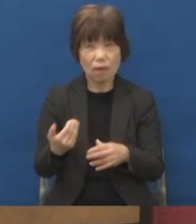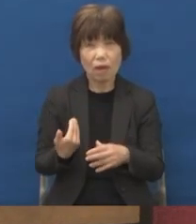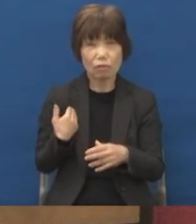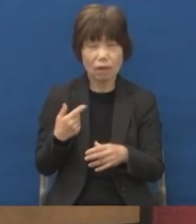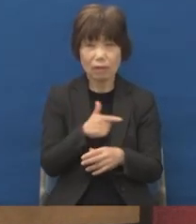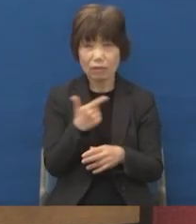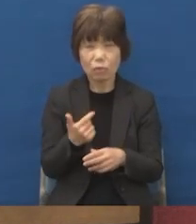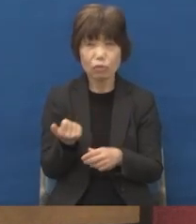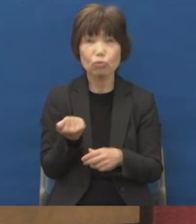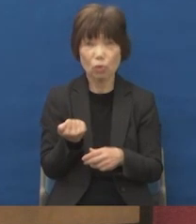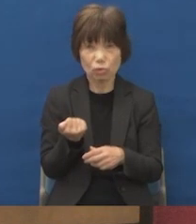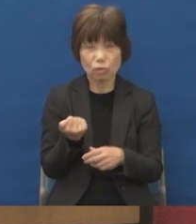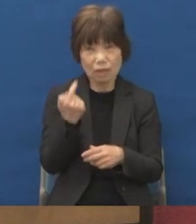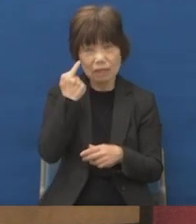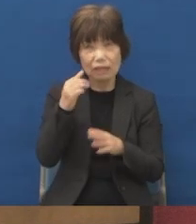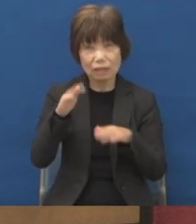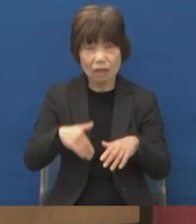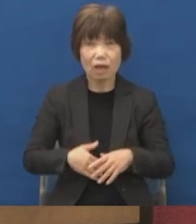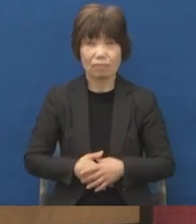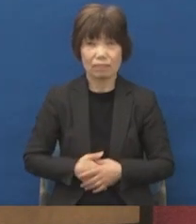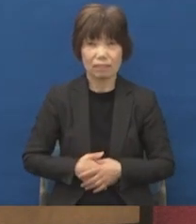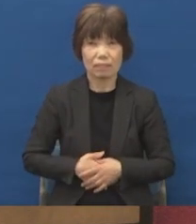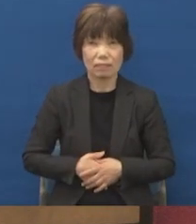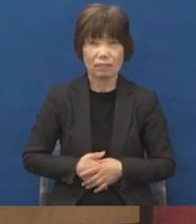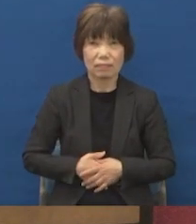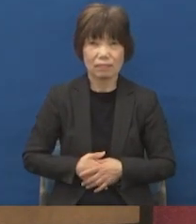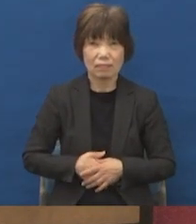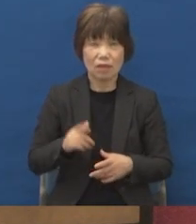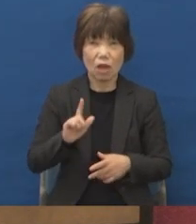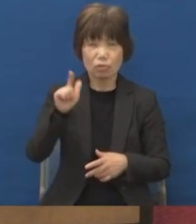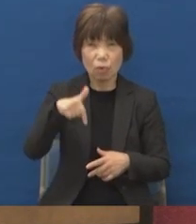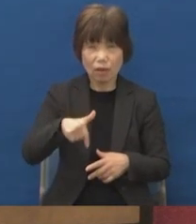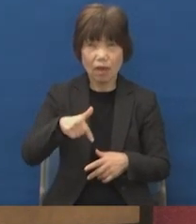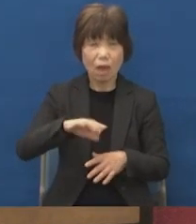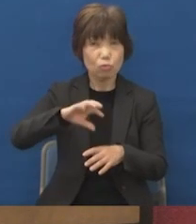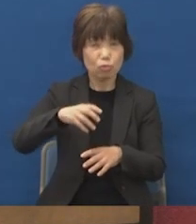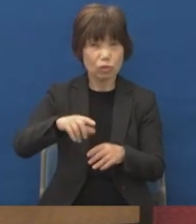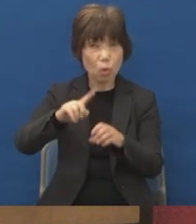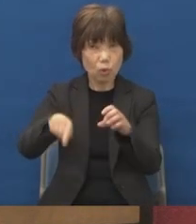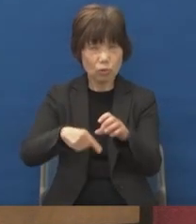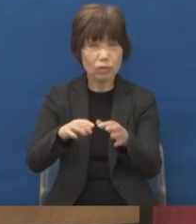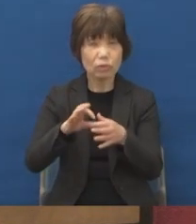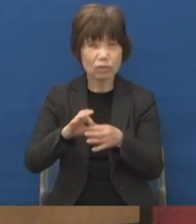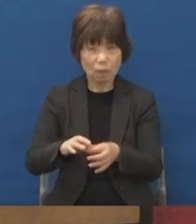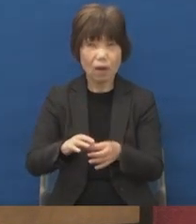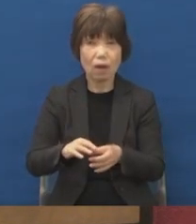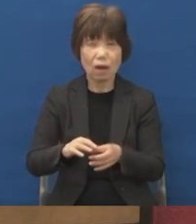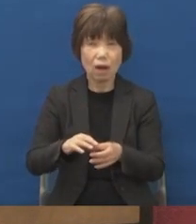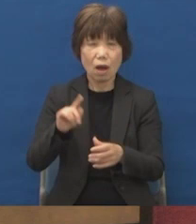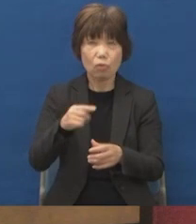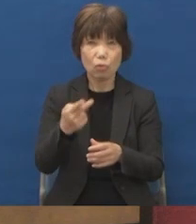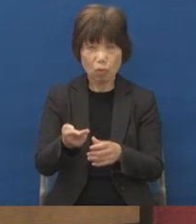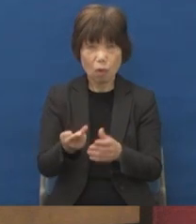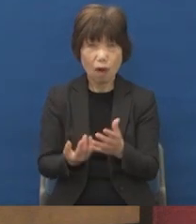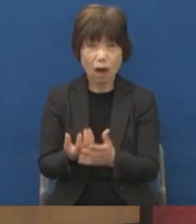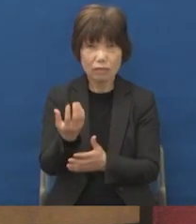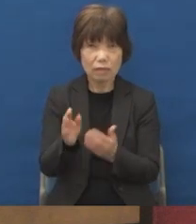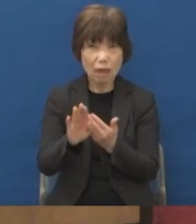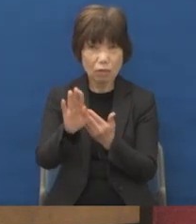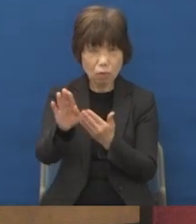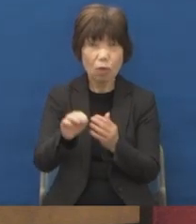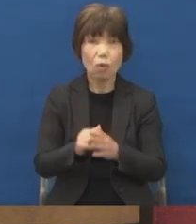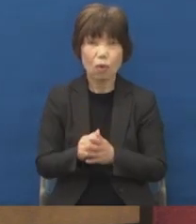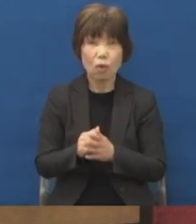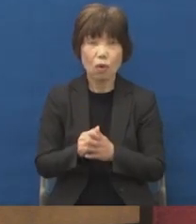識されたところであります。上下水道局におかれましては、能登半島地震発災後、応